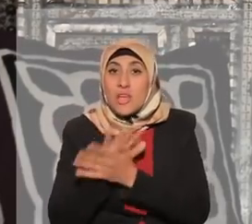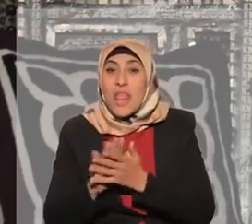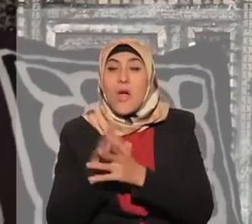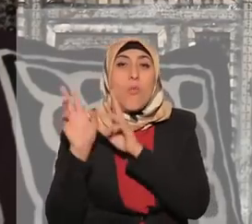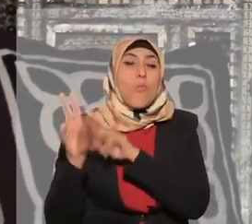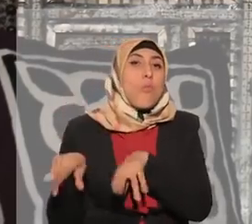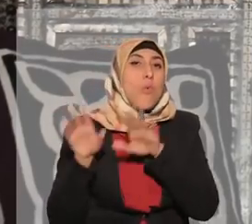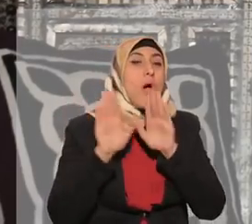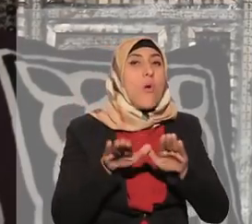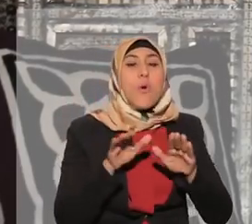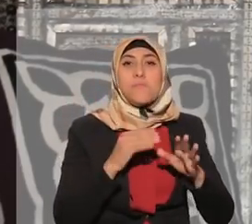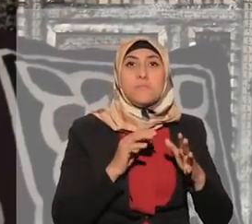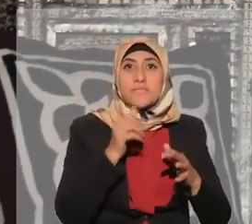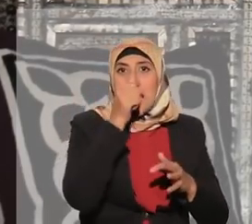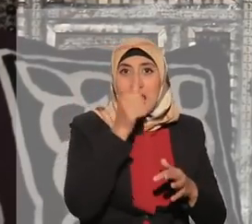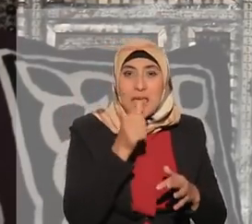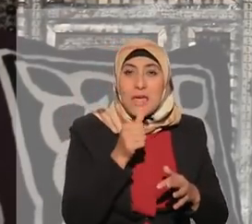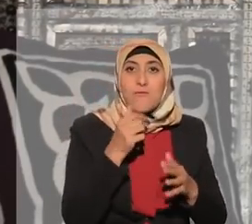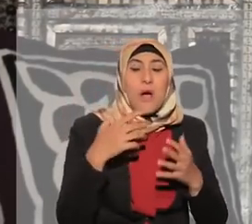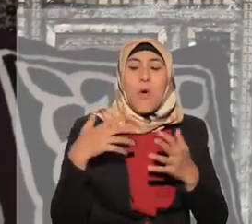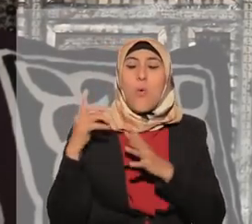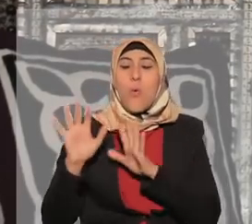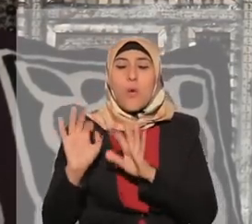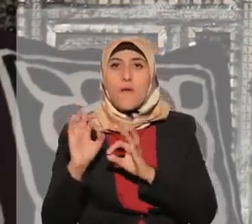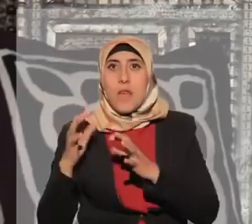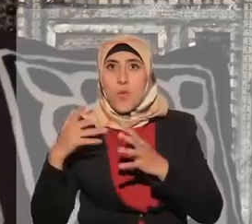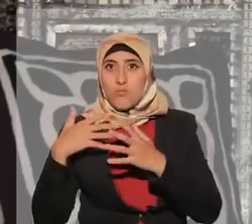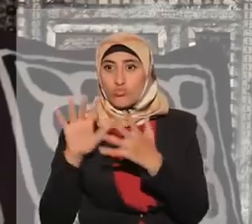القلب أن كلام سيدتنا رابعة هذا كلام حال،